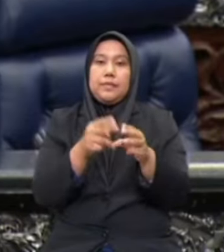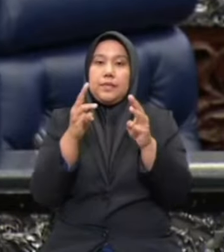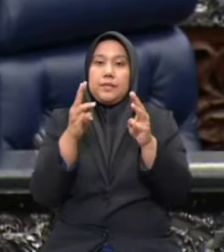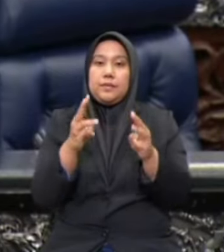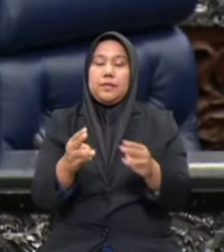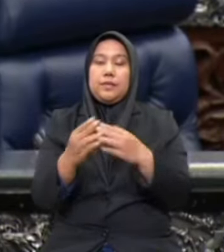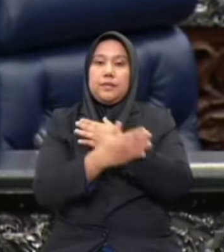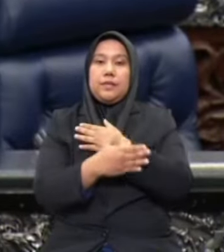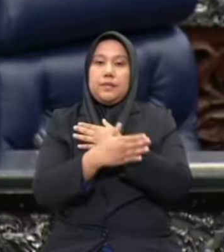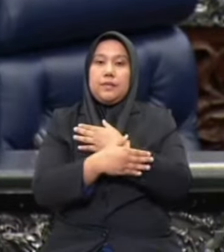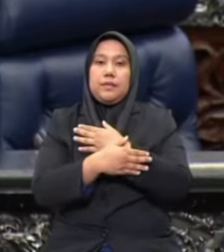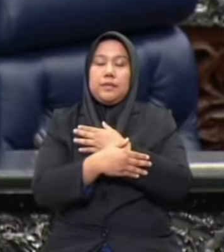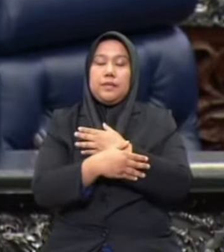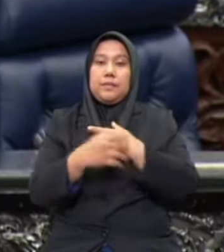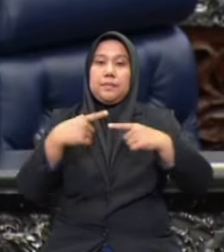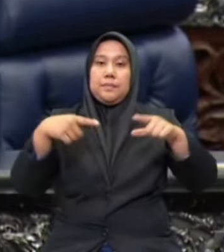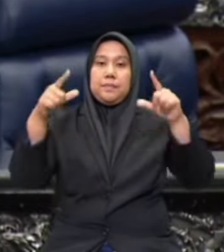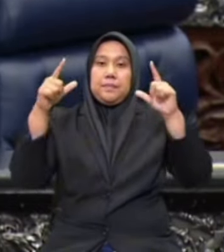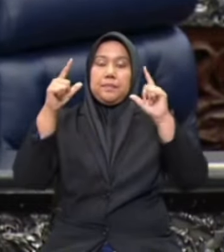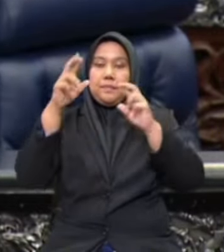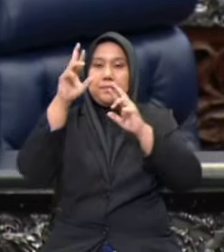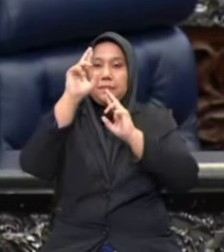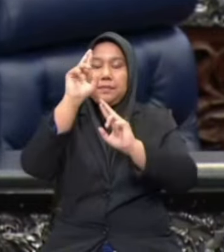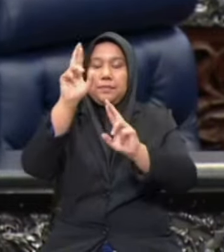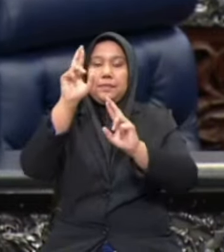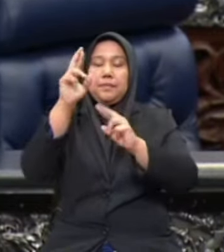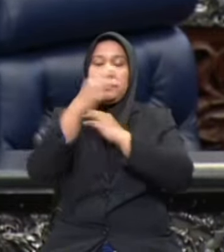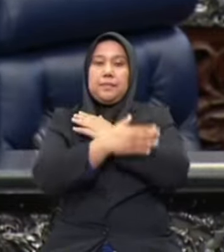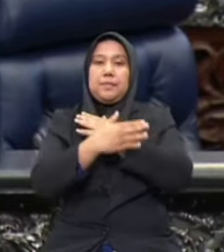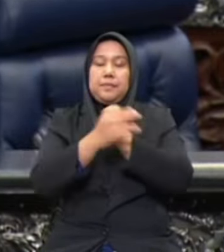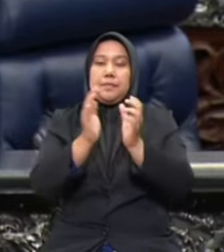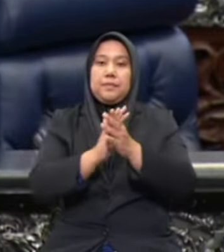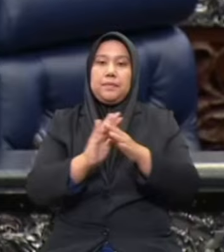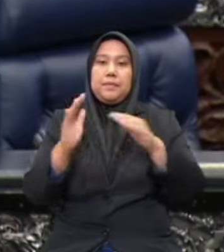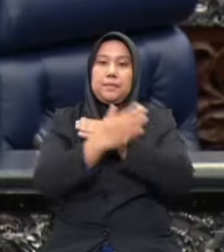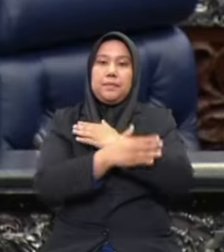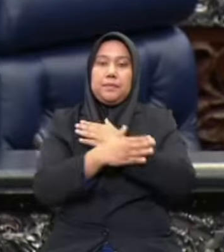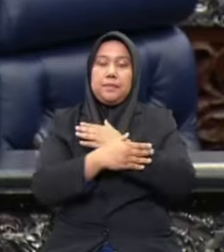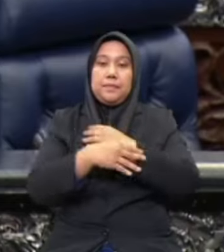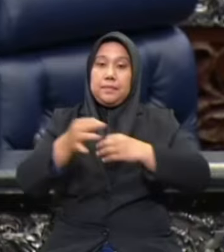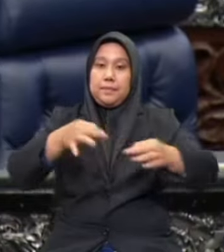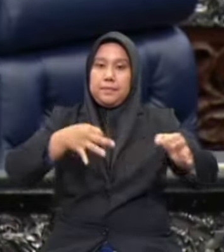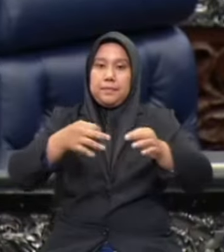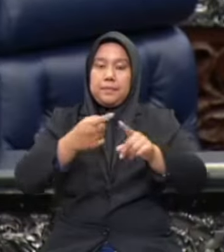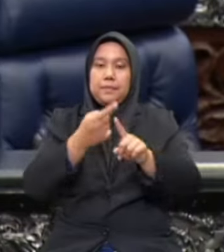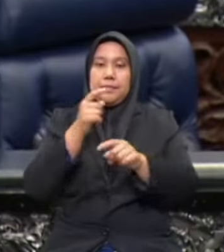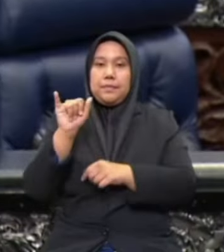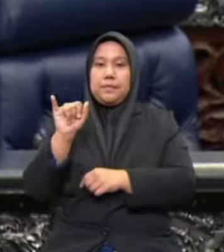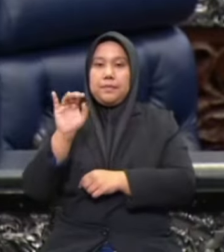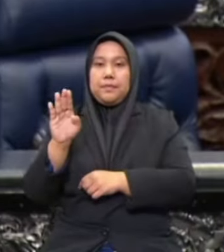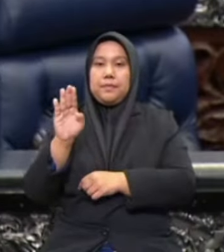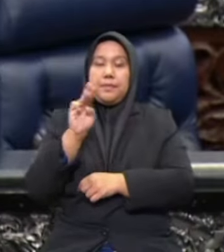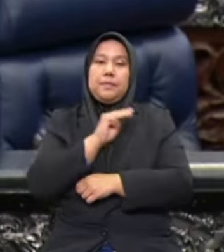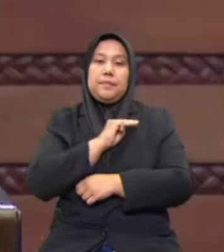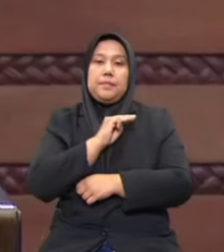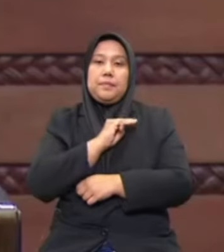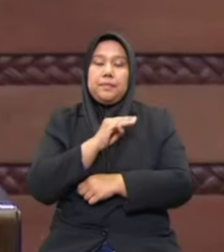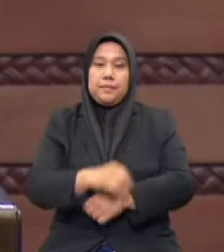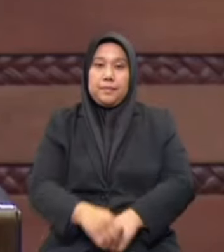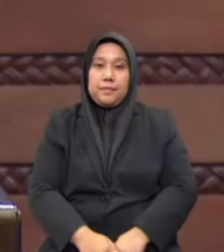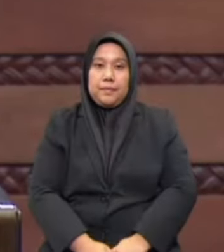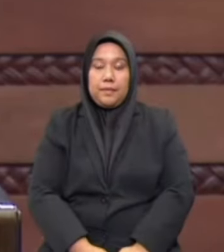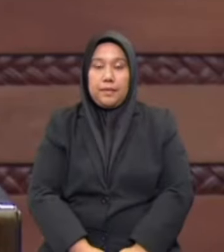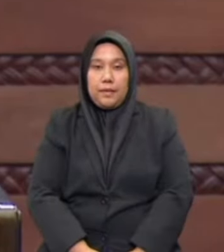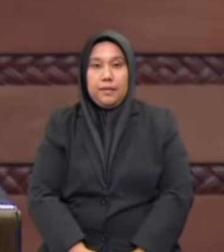dengan soal kedaulatan negara dan juga soal keselamatan negara Mohon penjelasan daripada yang berhormat menteri Terima kasih yang berhormat